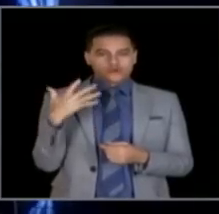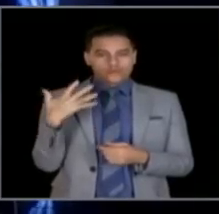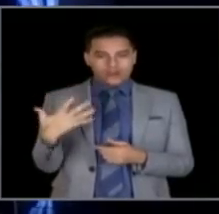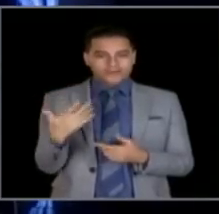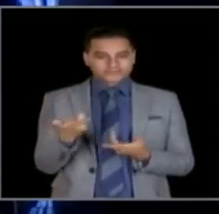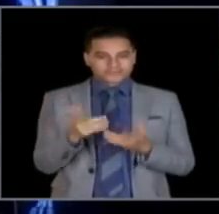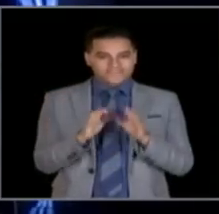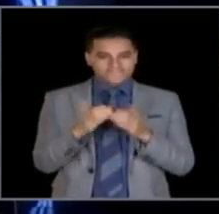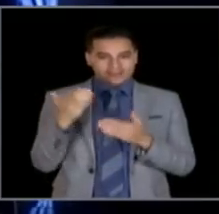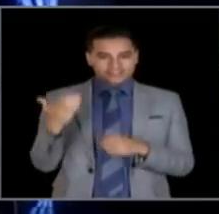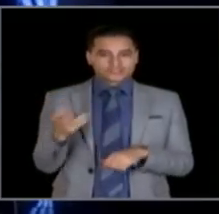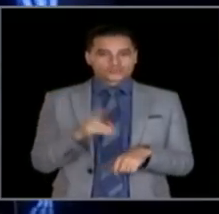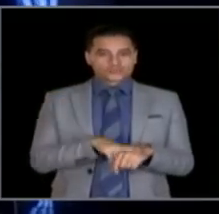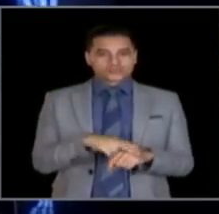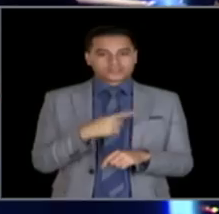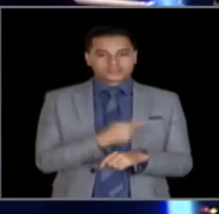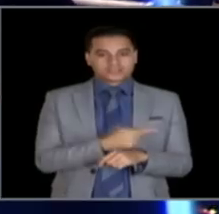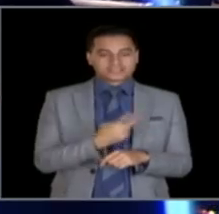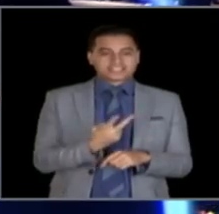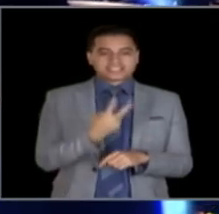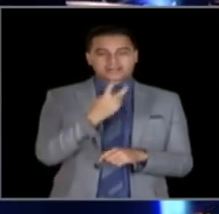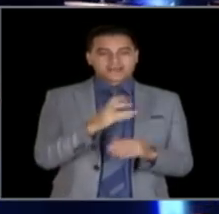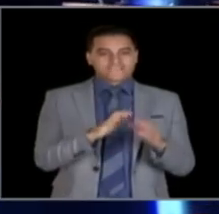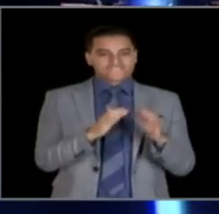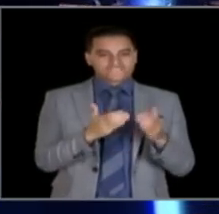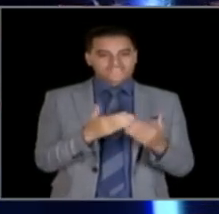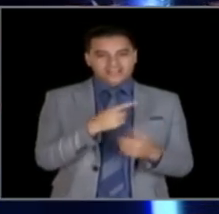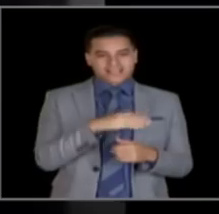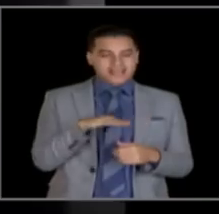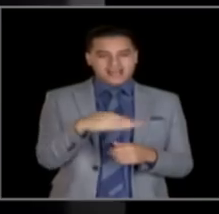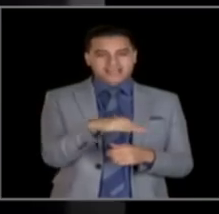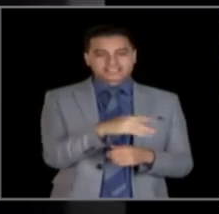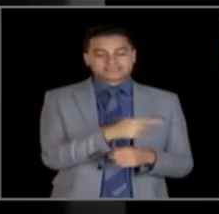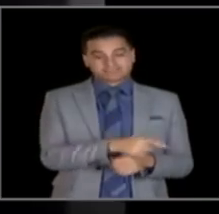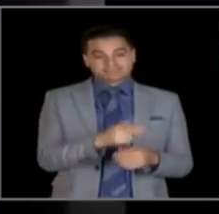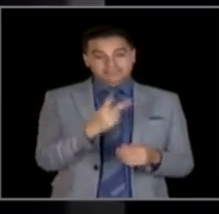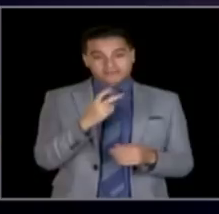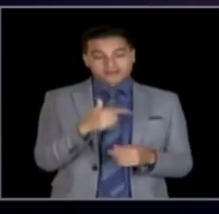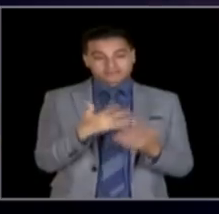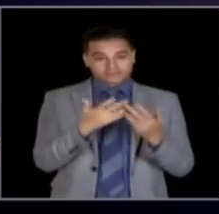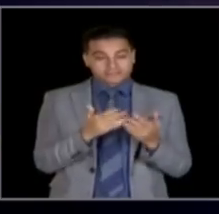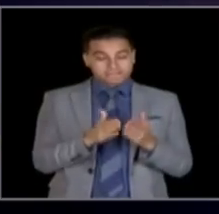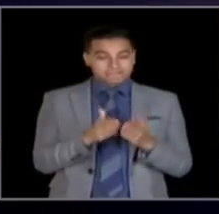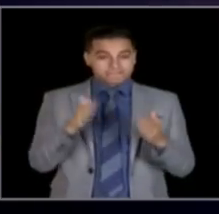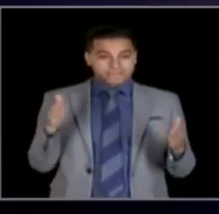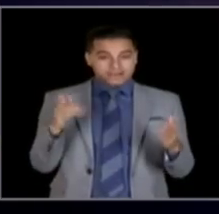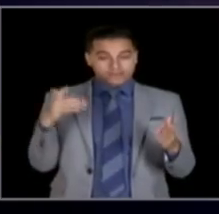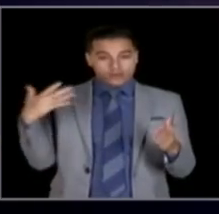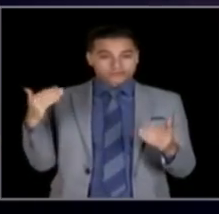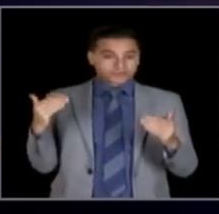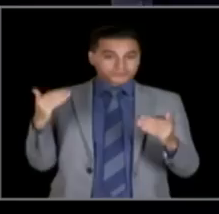105 فايترز 70 أليجيترز. أليجيترز نتيجة بعدت